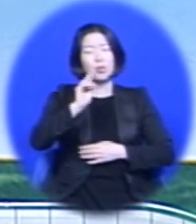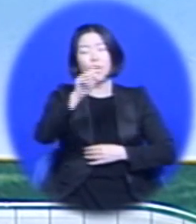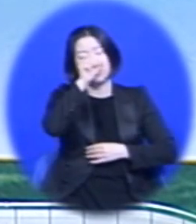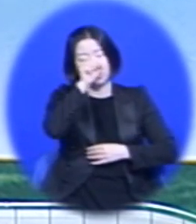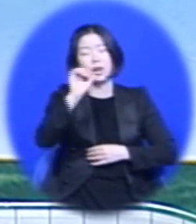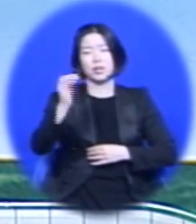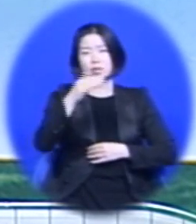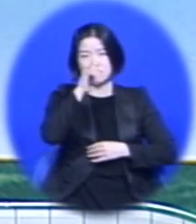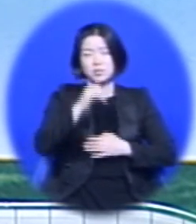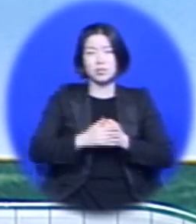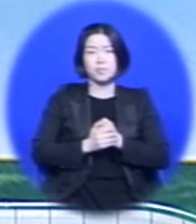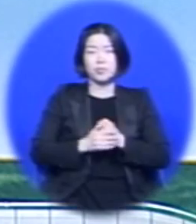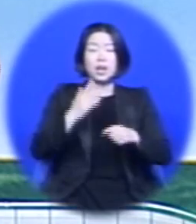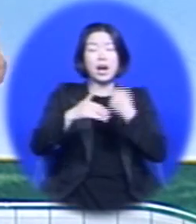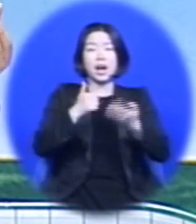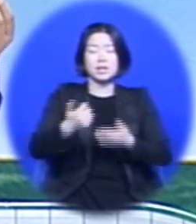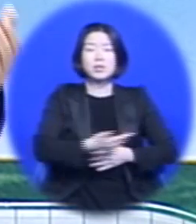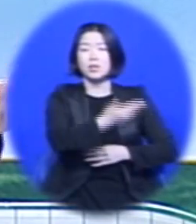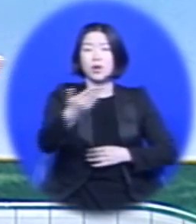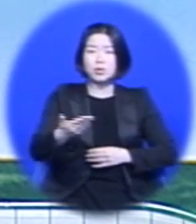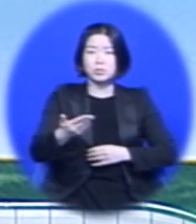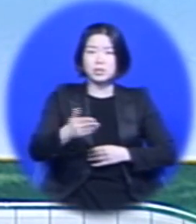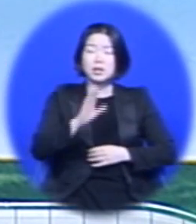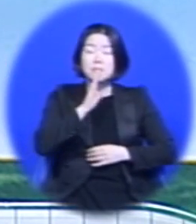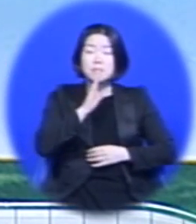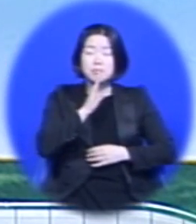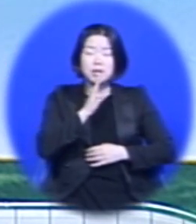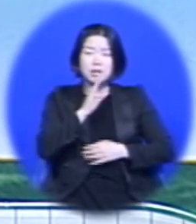있어요. 하나님은 여러분이 아주